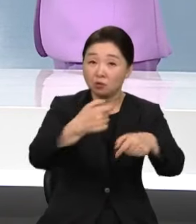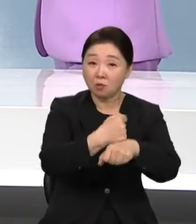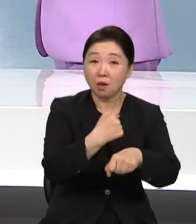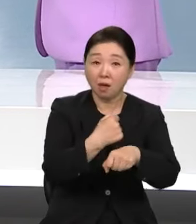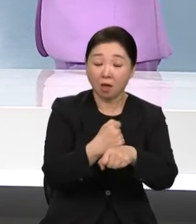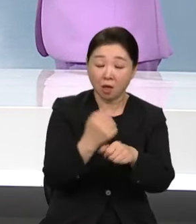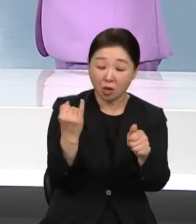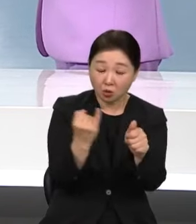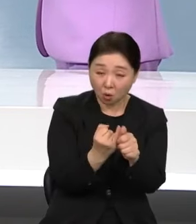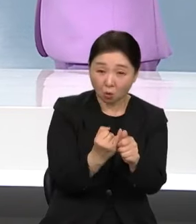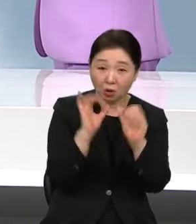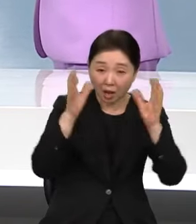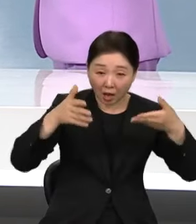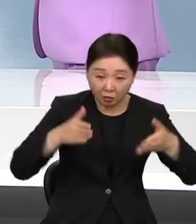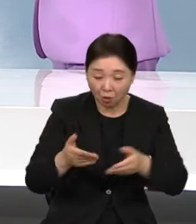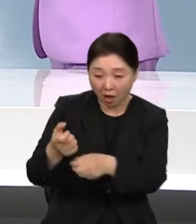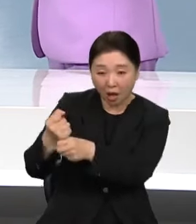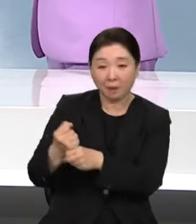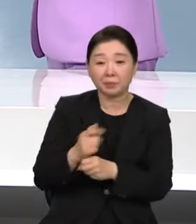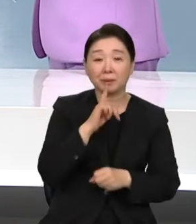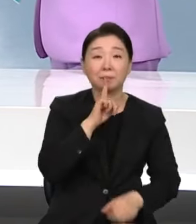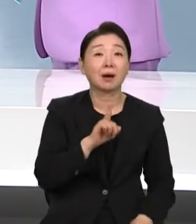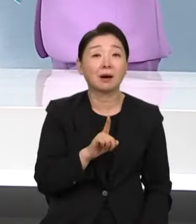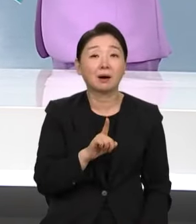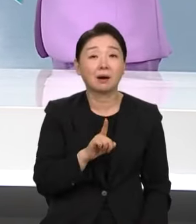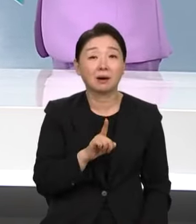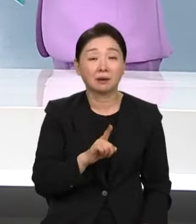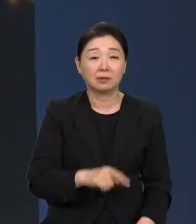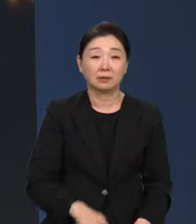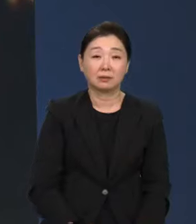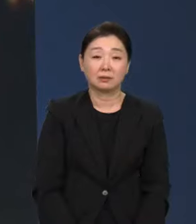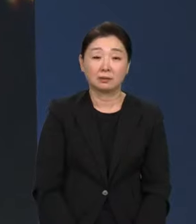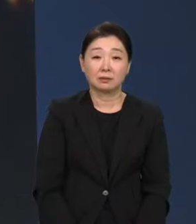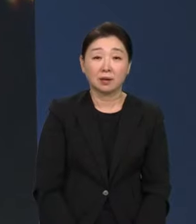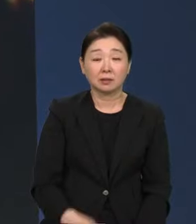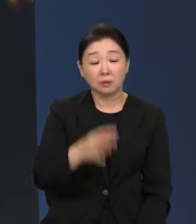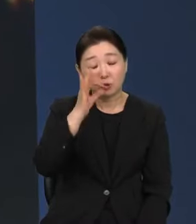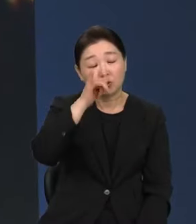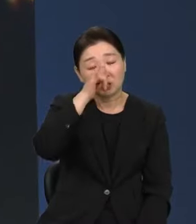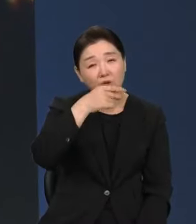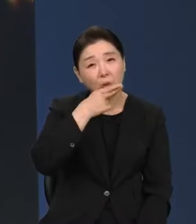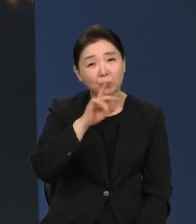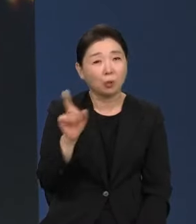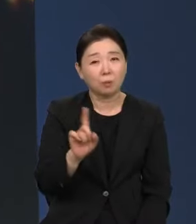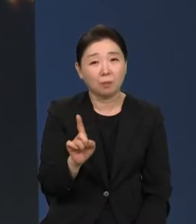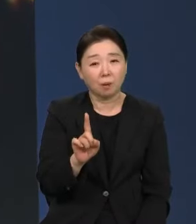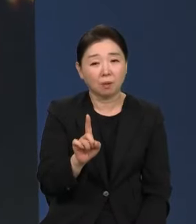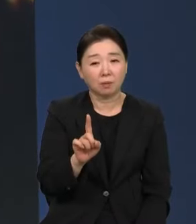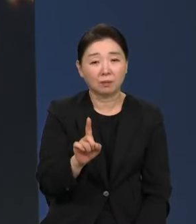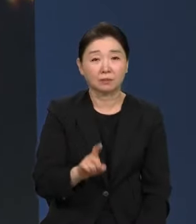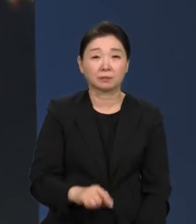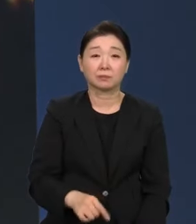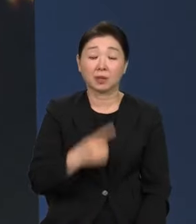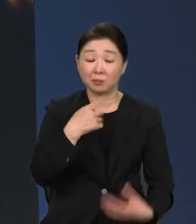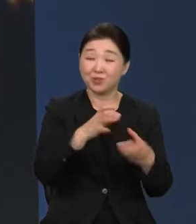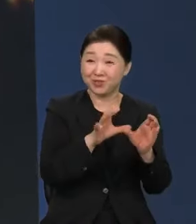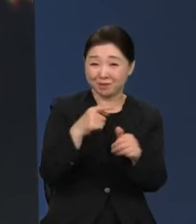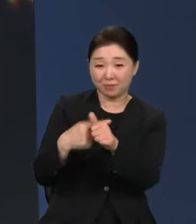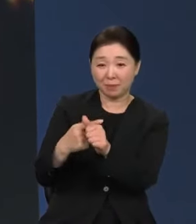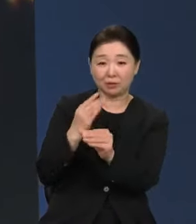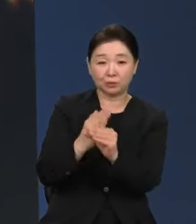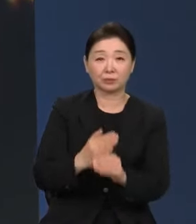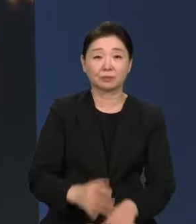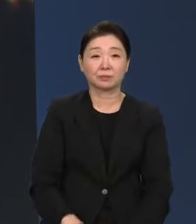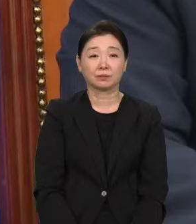이 결혼과 출산을 앞당긴다 이런 취지라고 설명을 했는데 실효성이 있겠느냐 이런 지적이 민주당에서 나왔습니다.